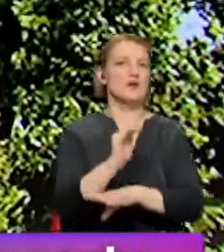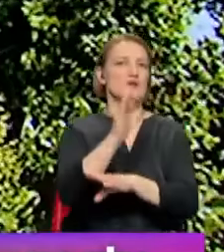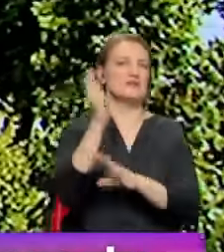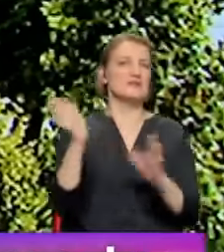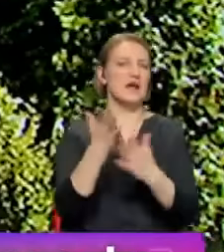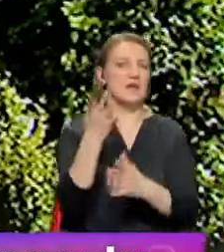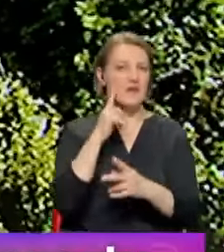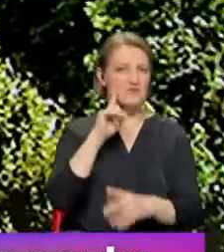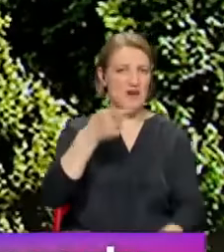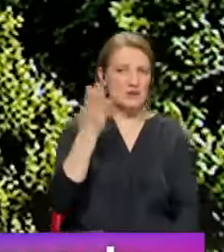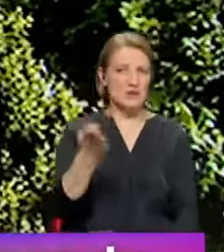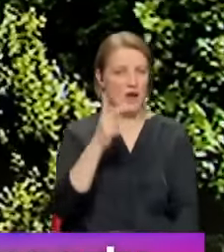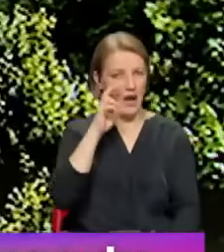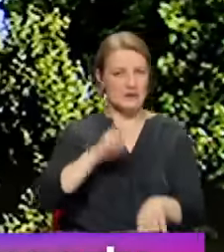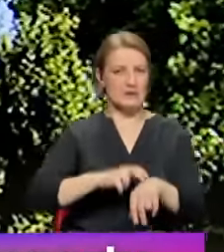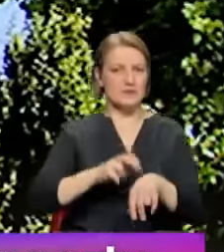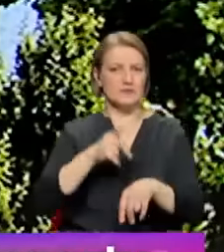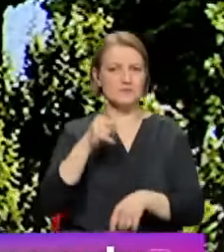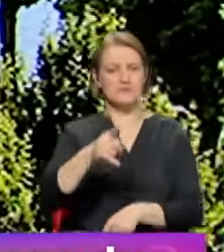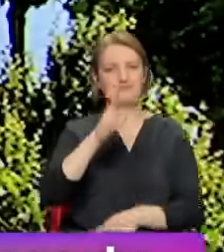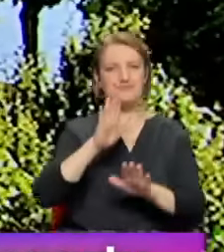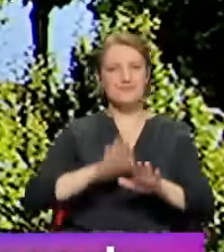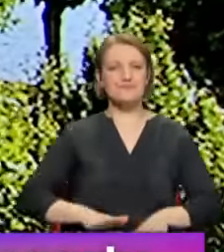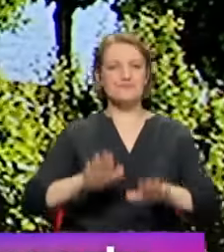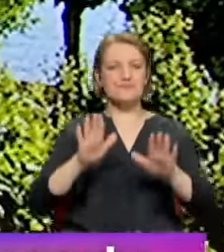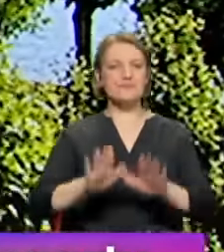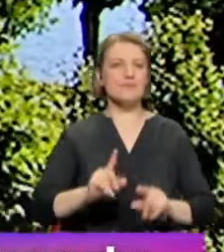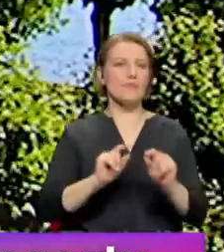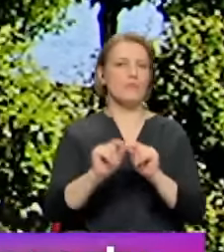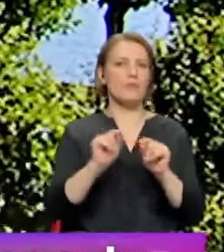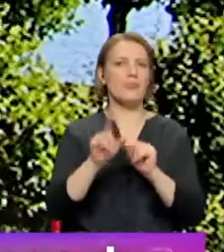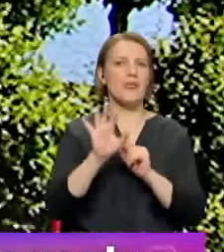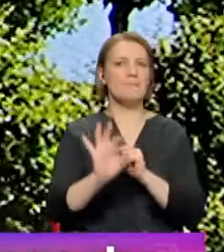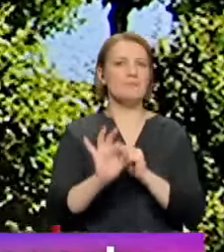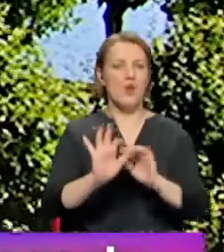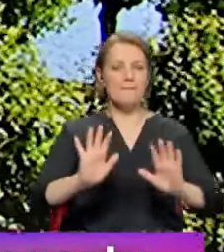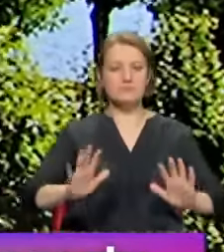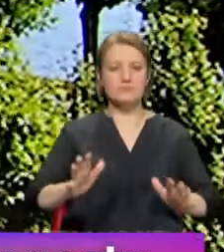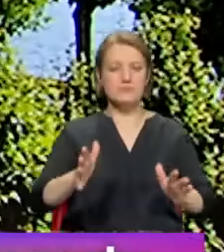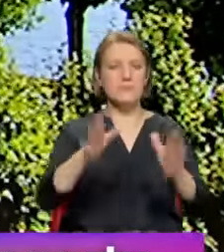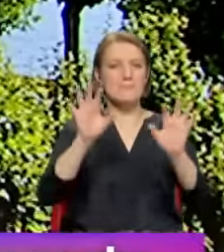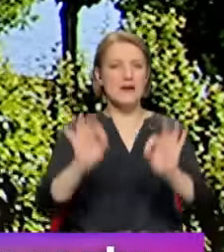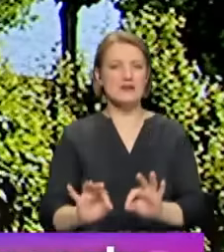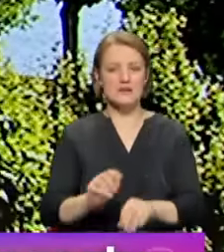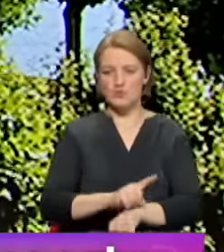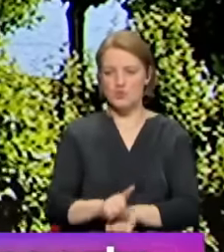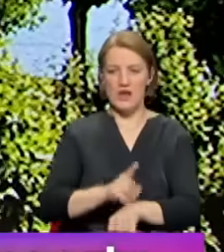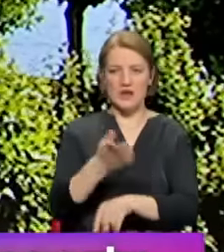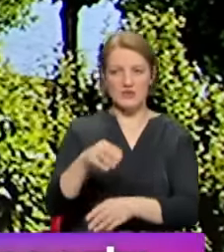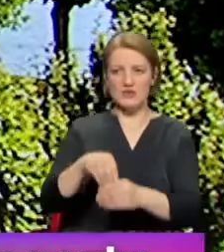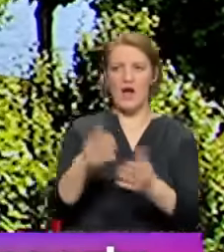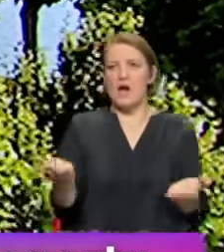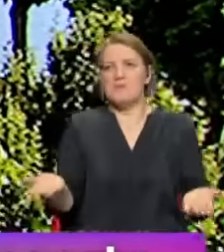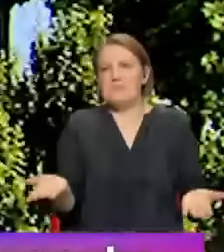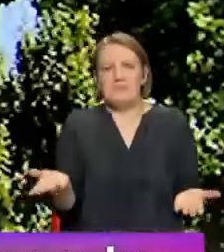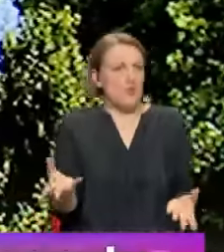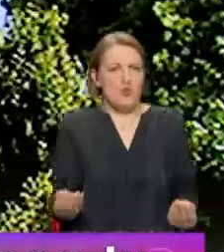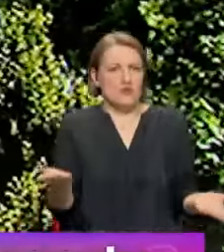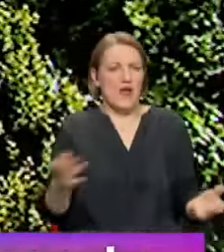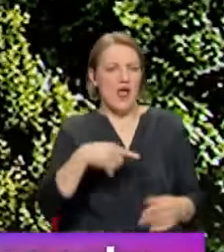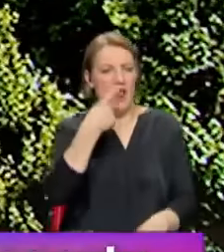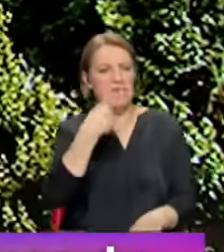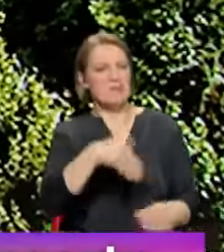ne kadar fark ediliyor? Hatırlayacaksınız, bu yavaş yavaş ekonominin böyle bozulmaya başladığı süreçte aman ne olacak canım,